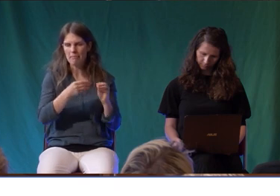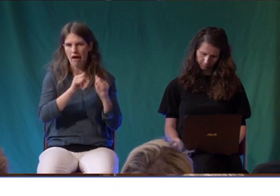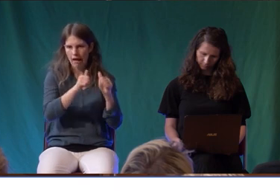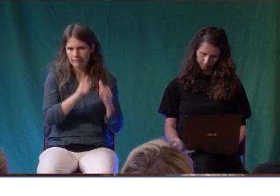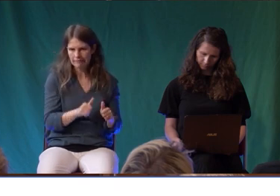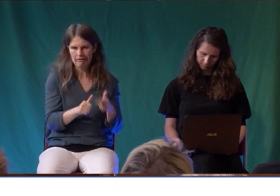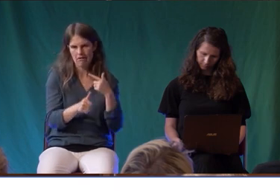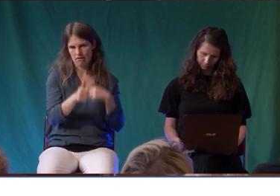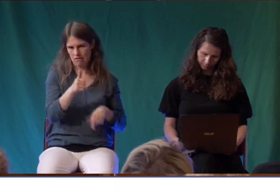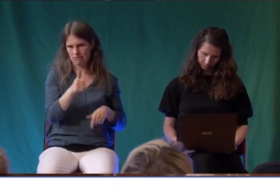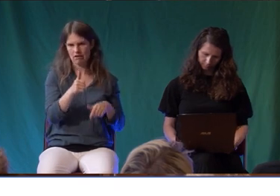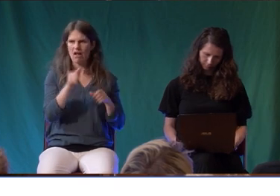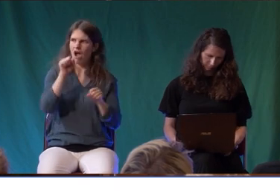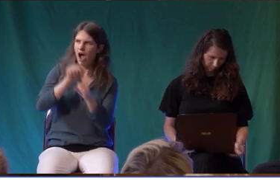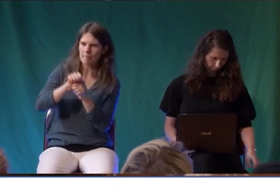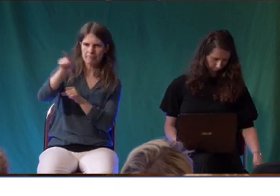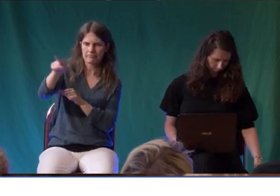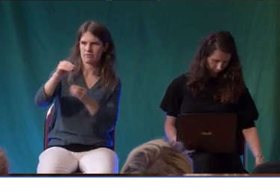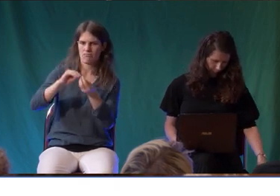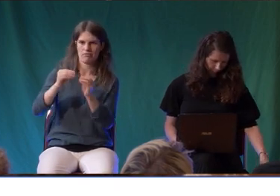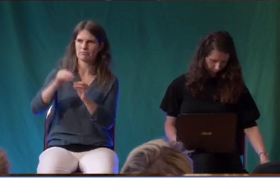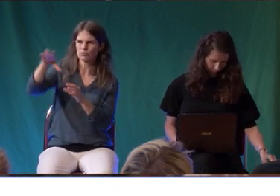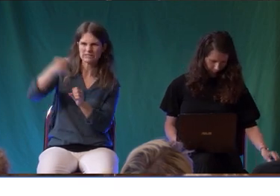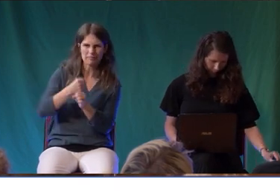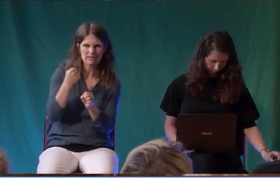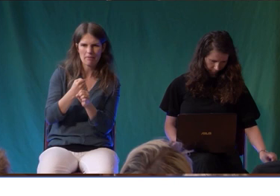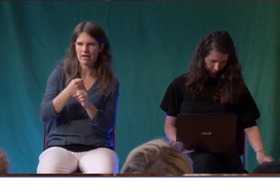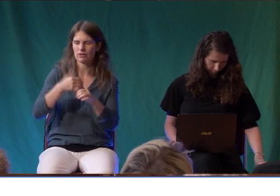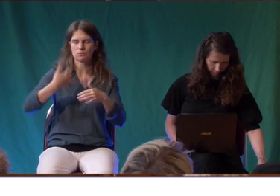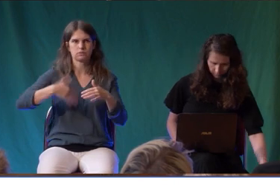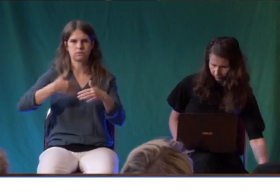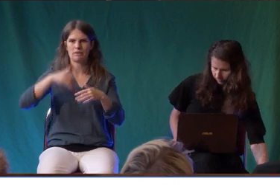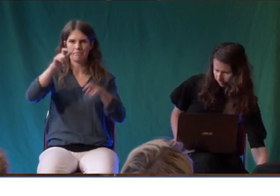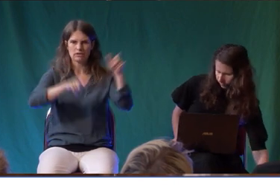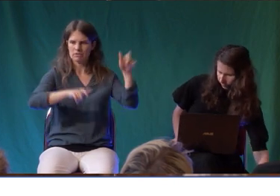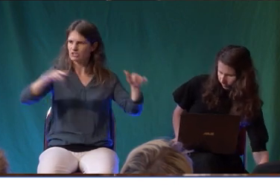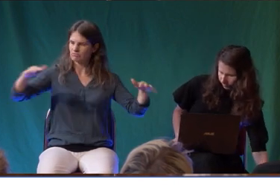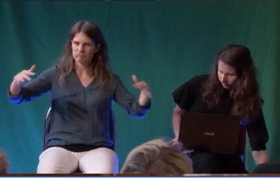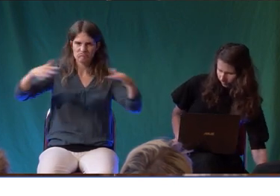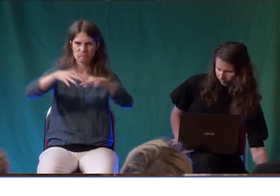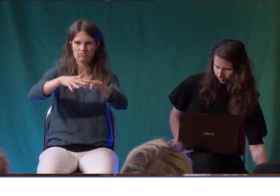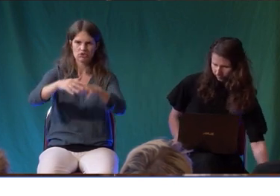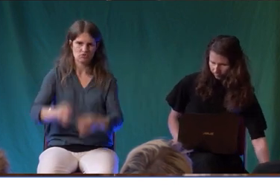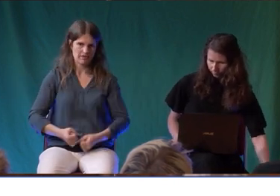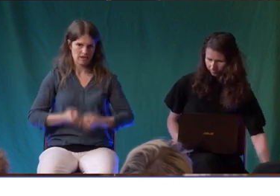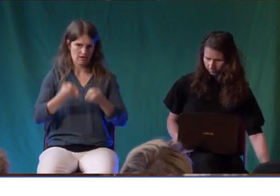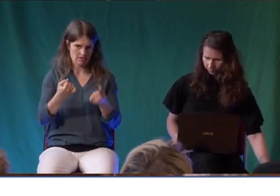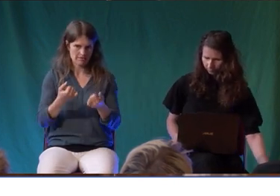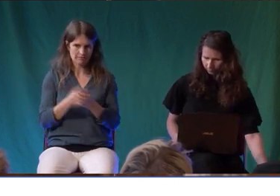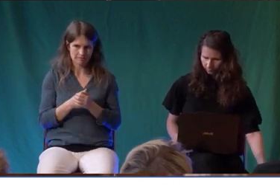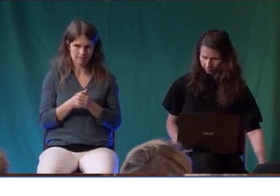bei den Behörden bei der Zusammenarbeit von verschiedenen Menschen die in ihren Bereichen